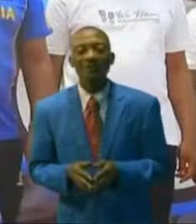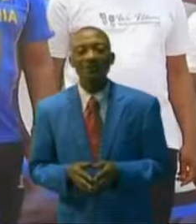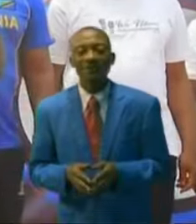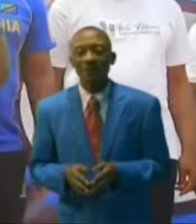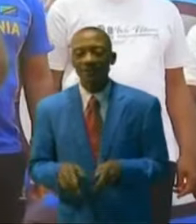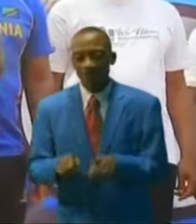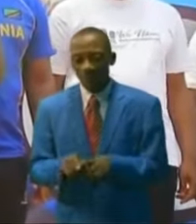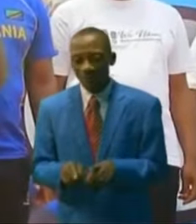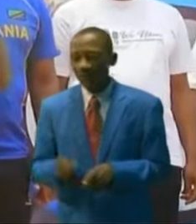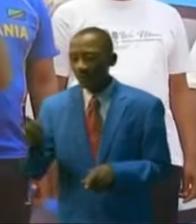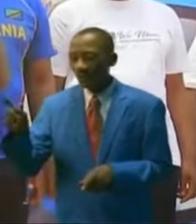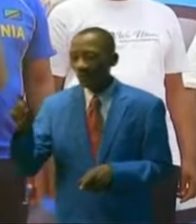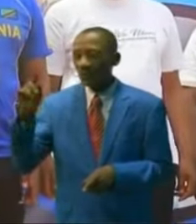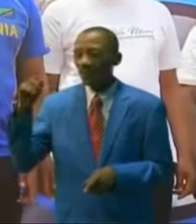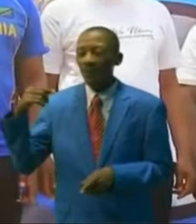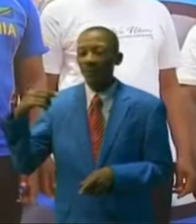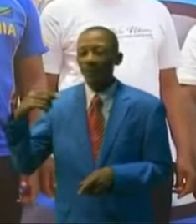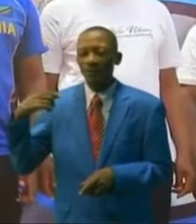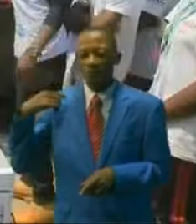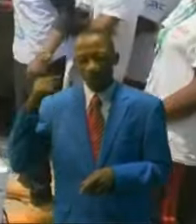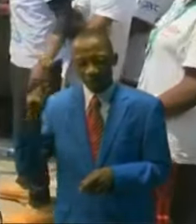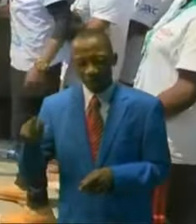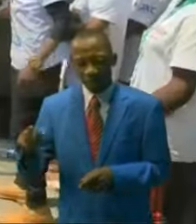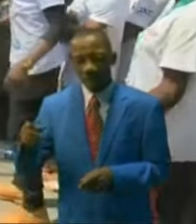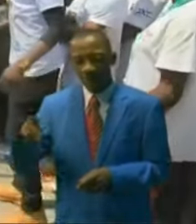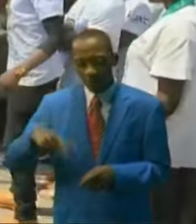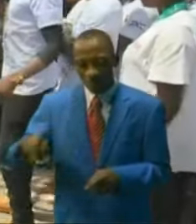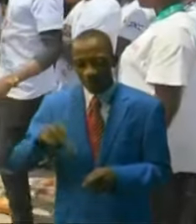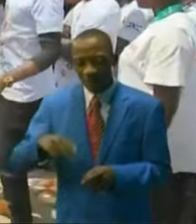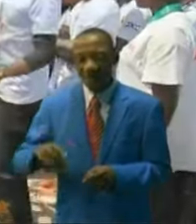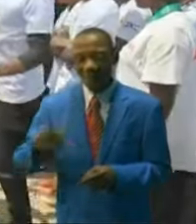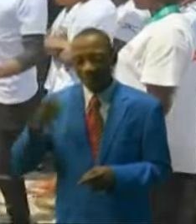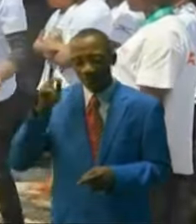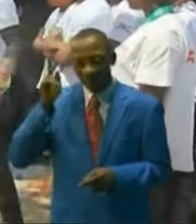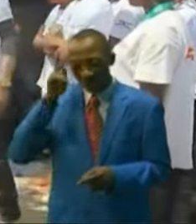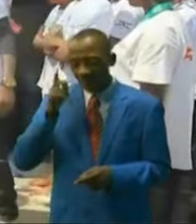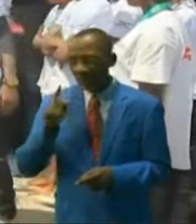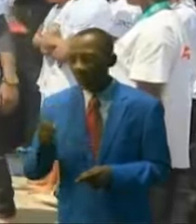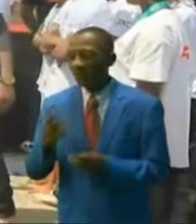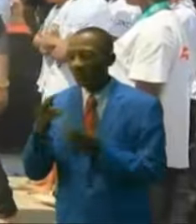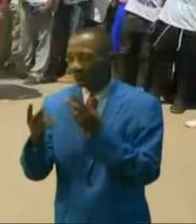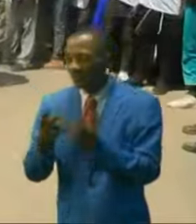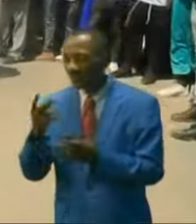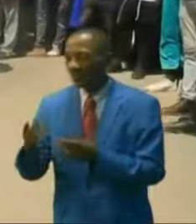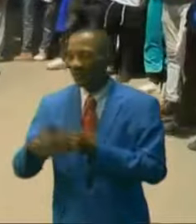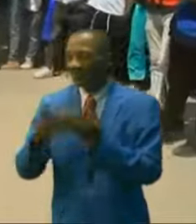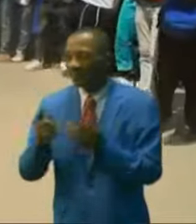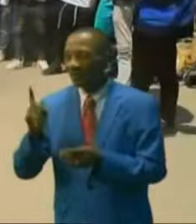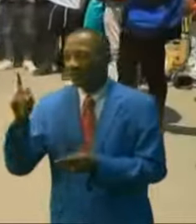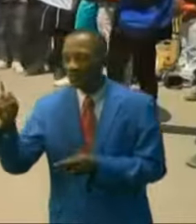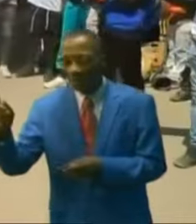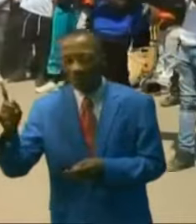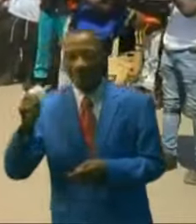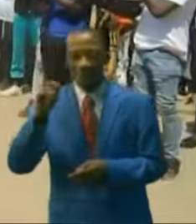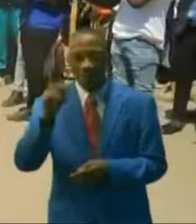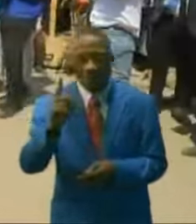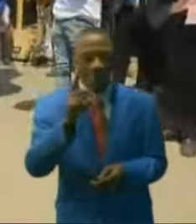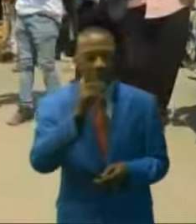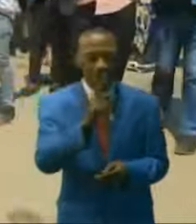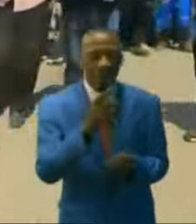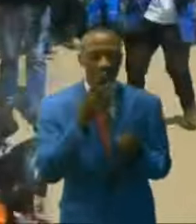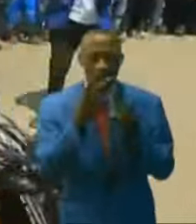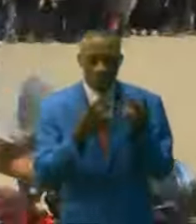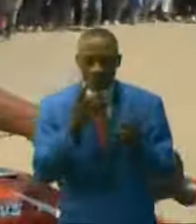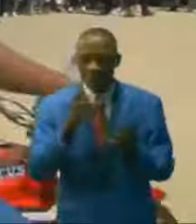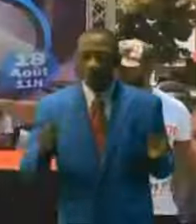la catégorie des vétérans, c'est Louis Machacha qui est arrivé en premier. Les 10 premiers ont reçu différents prix des mains du gouverneur de